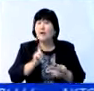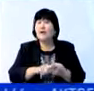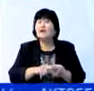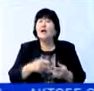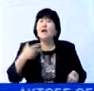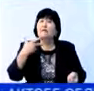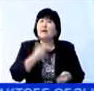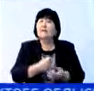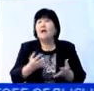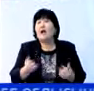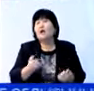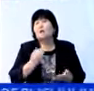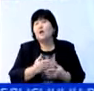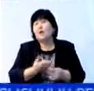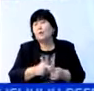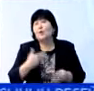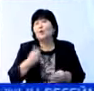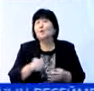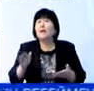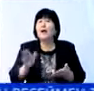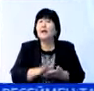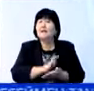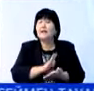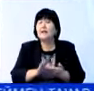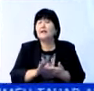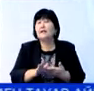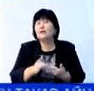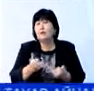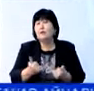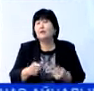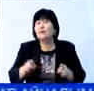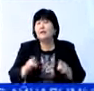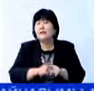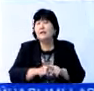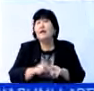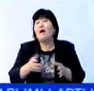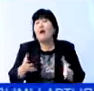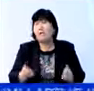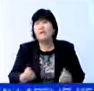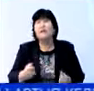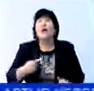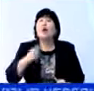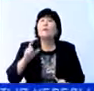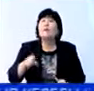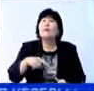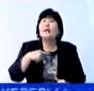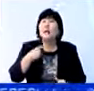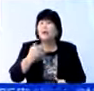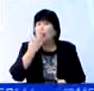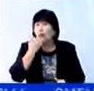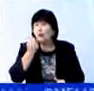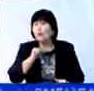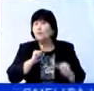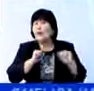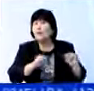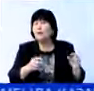вакцинация қабылданып жатыр. Бұл екпелерді тегін мақсатты нысаналы топ есебінде тегін қабылдайды. Мамандардың айтуынша, тұмауға төтеп